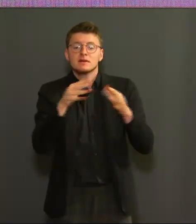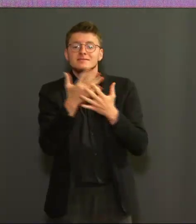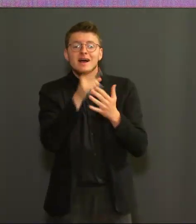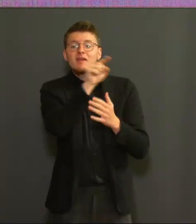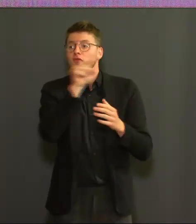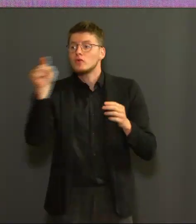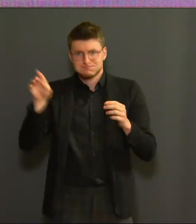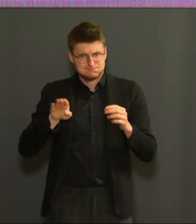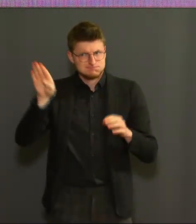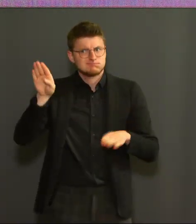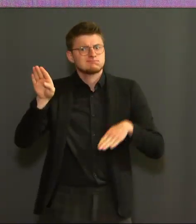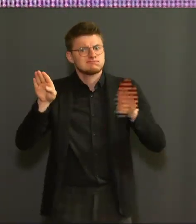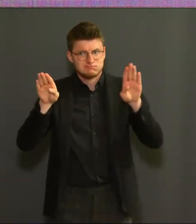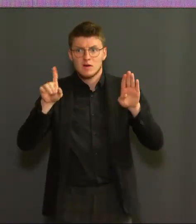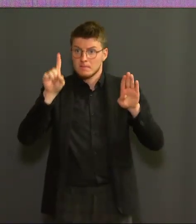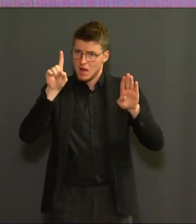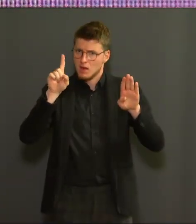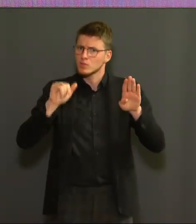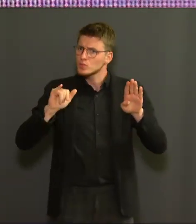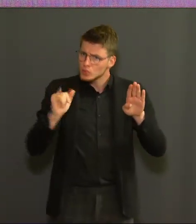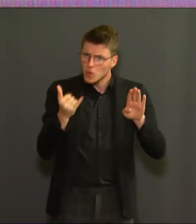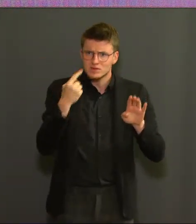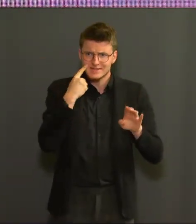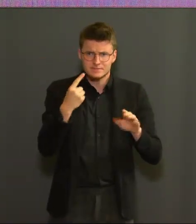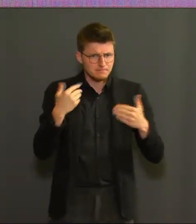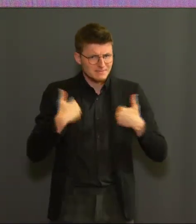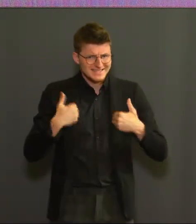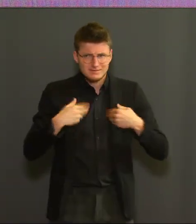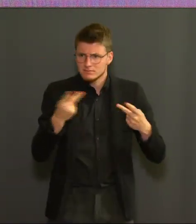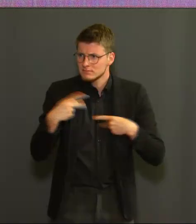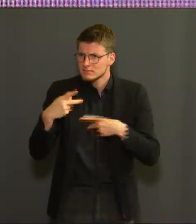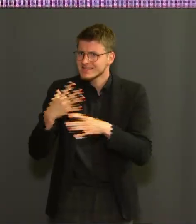besmettingen minder mensen dienen opgenomen te worden in het ziekenhuis.